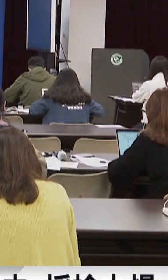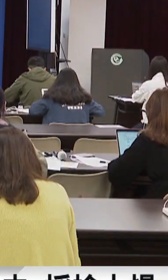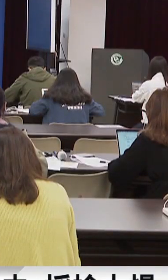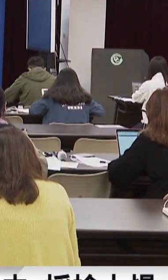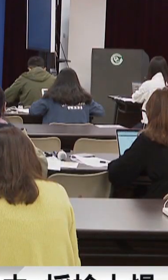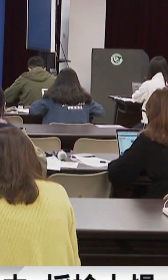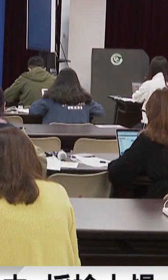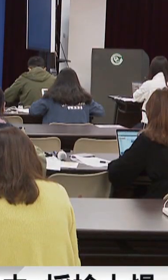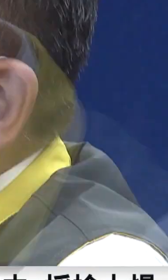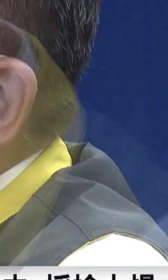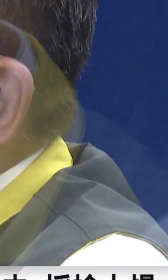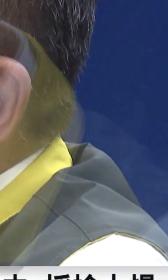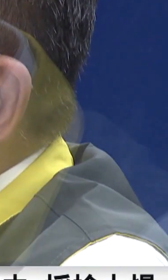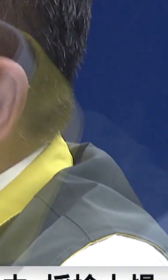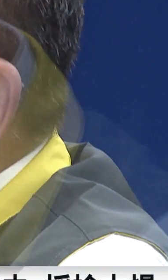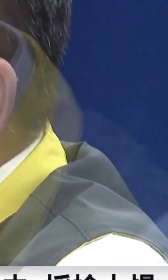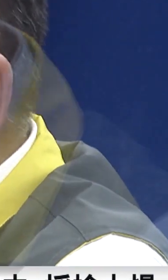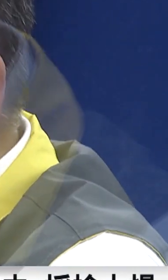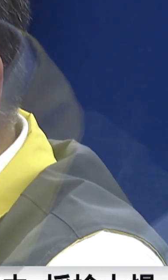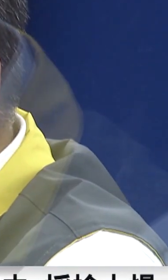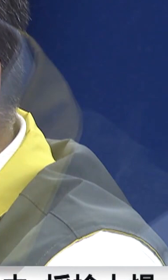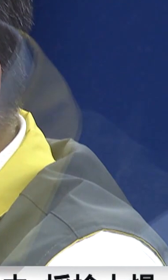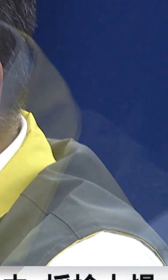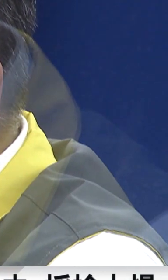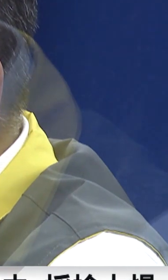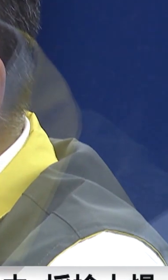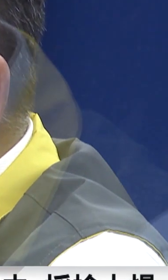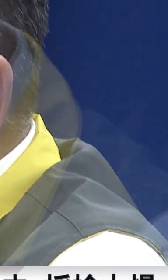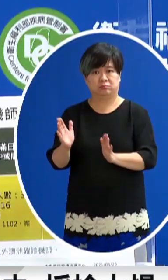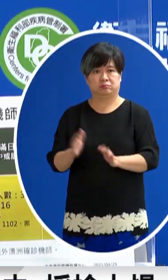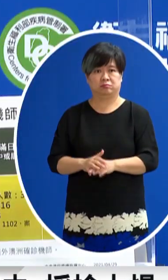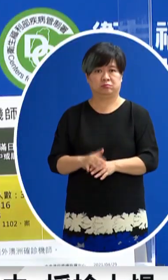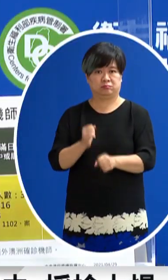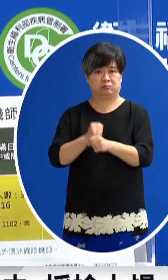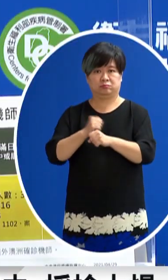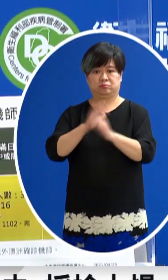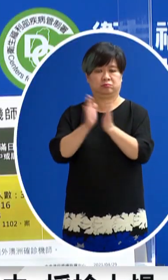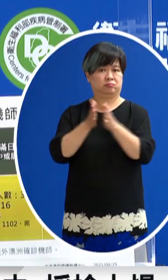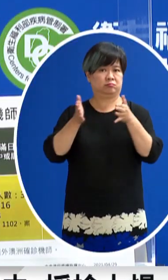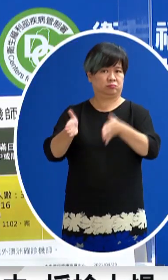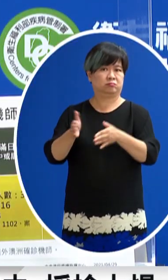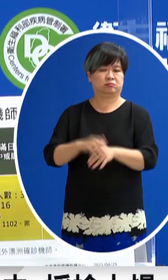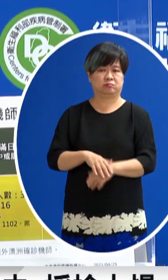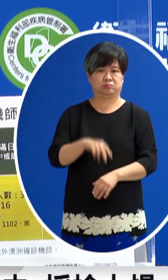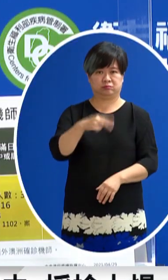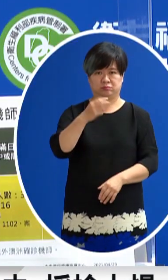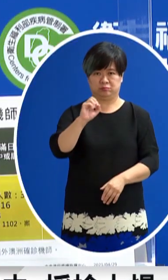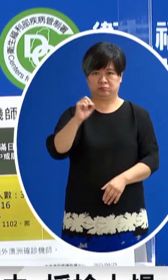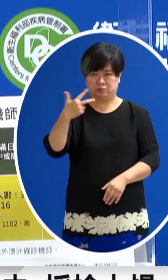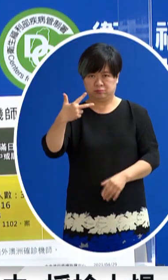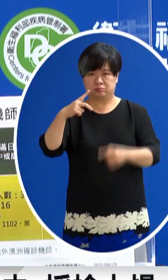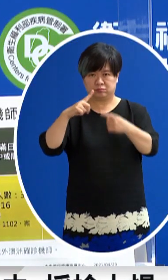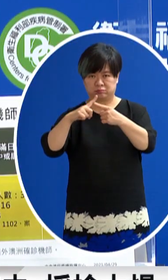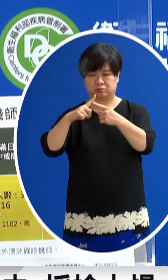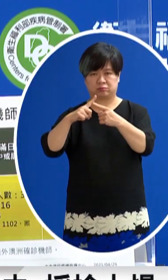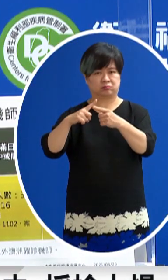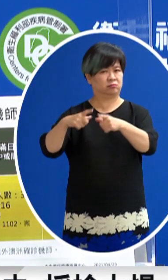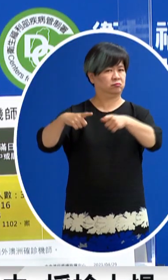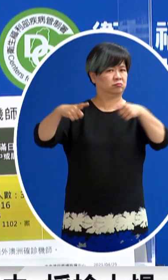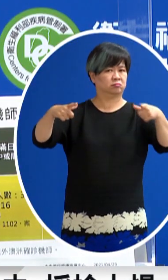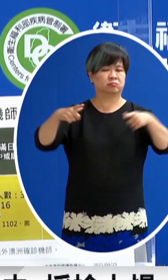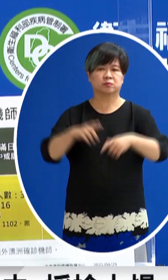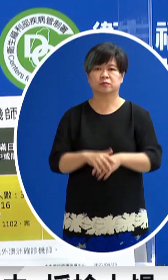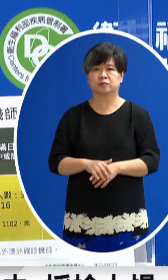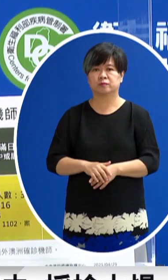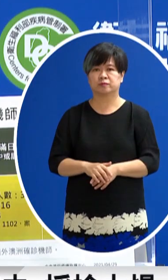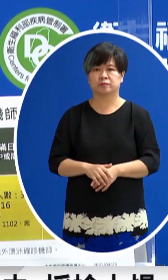期，间隔2周才确诊，接触的人框列的完吗？ 所以它在有207人这样的一个规模，所以